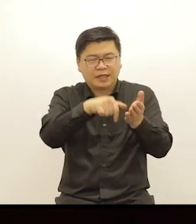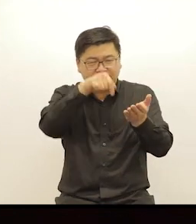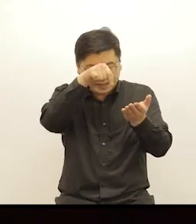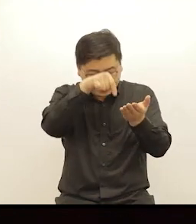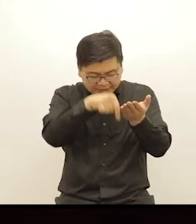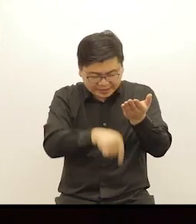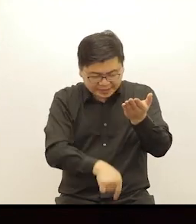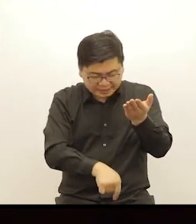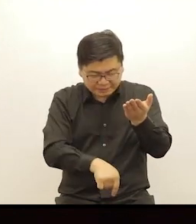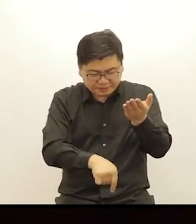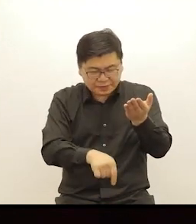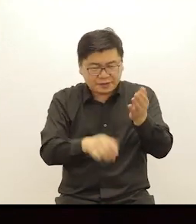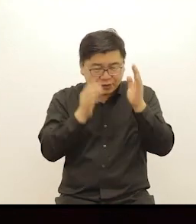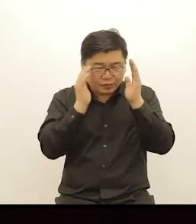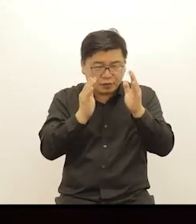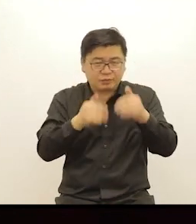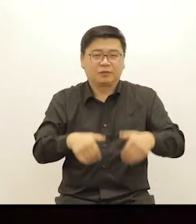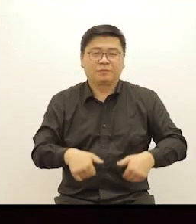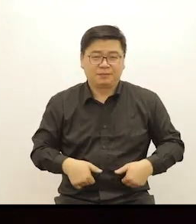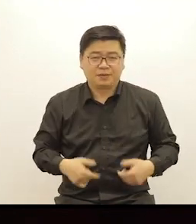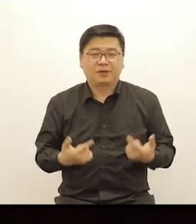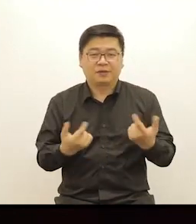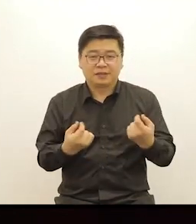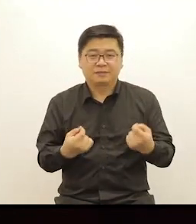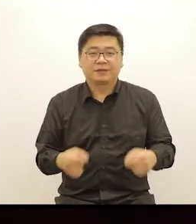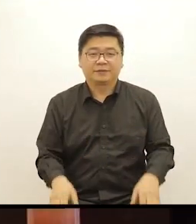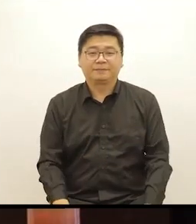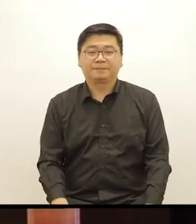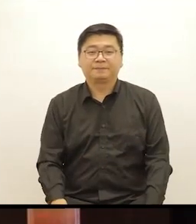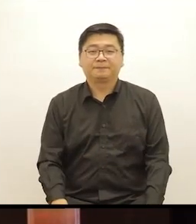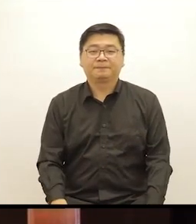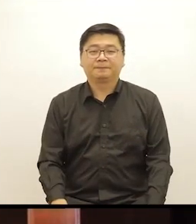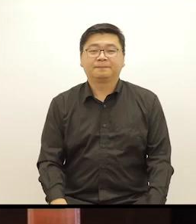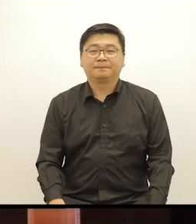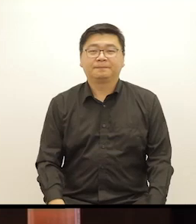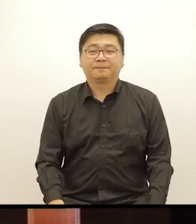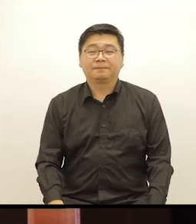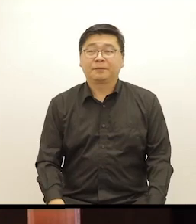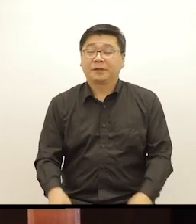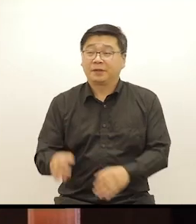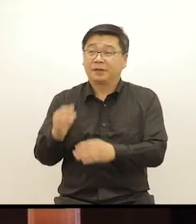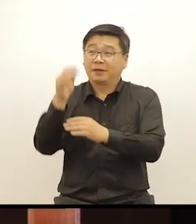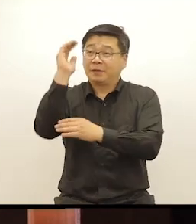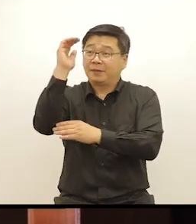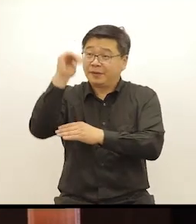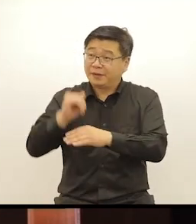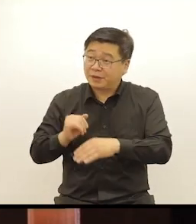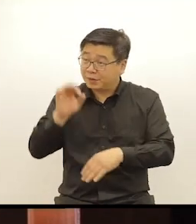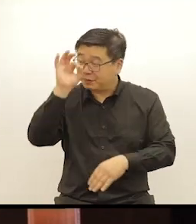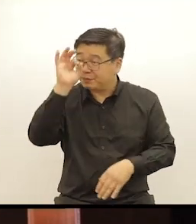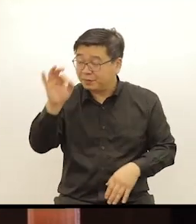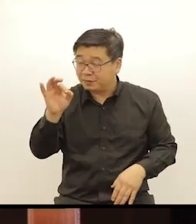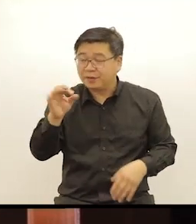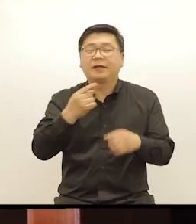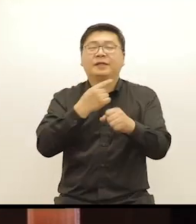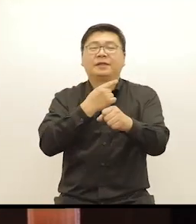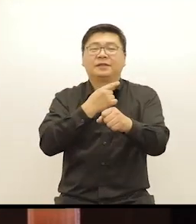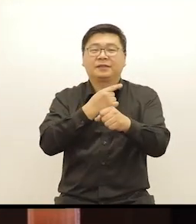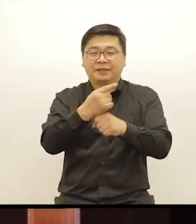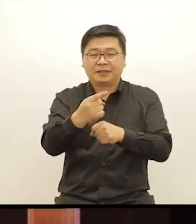깊이 있는 공부에 임해야 될 것 같습니다. 네, 뭐 이야기를 들어보니까 뭐